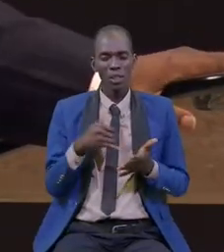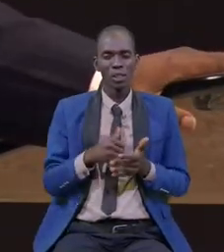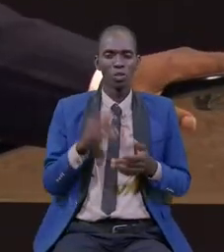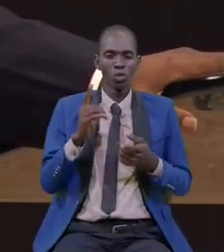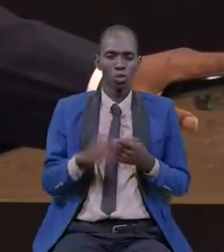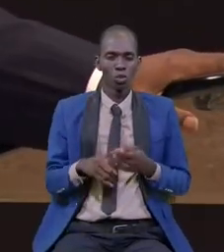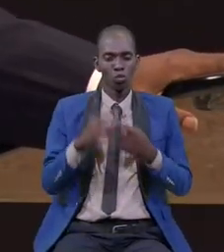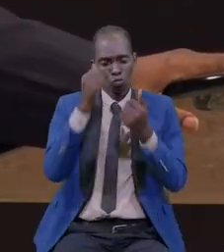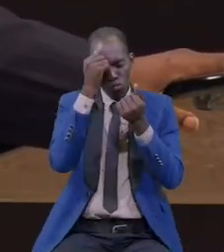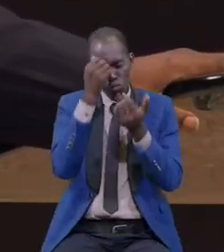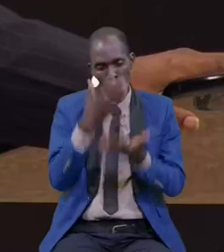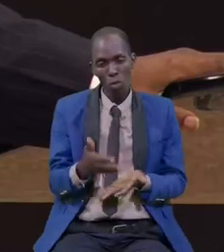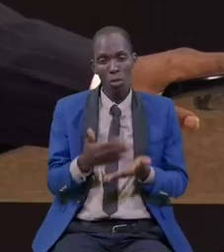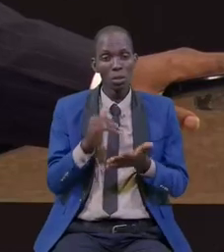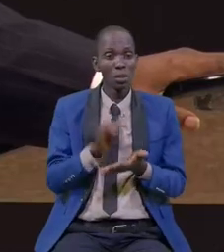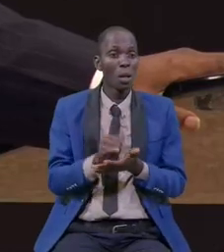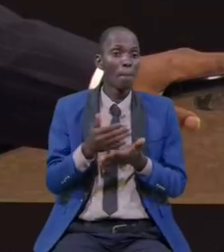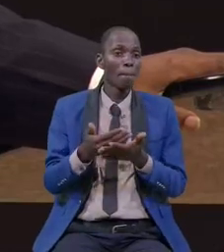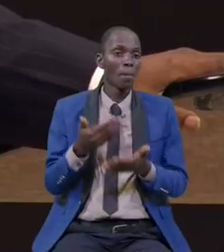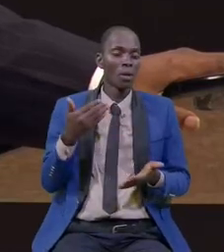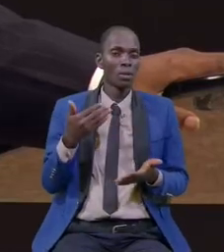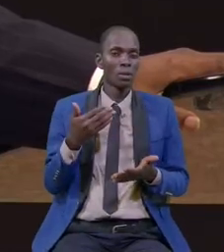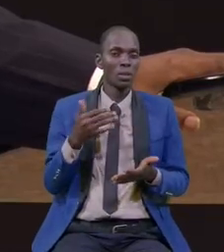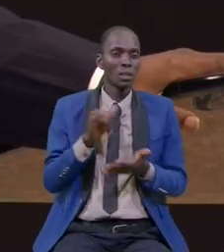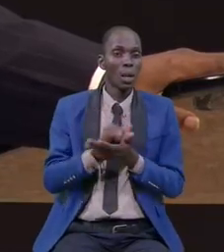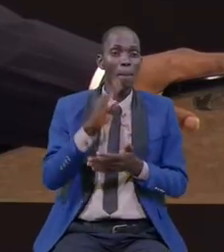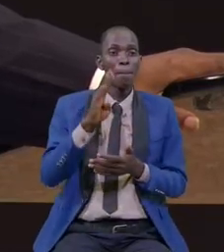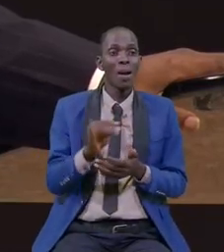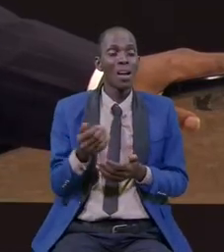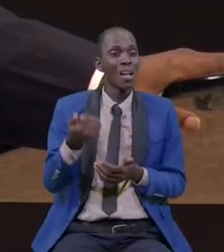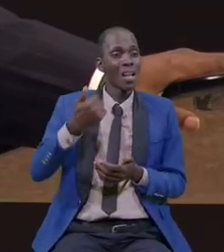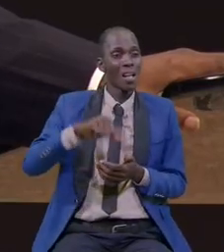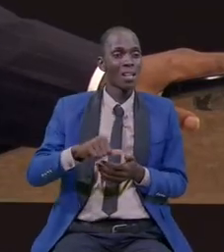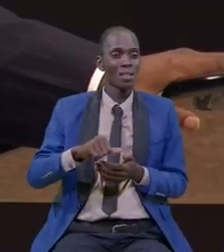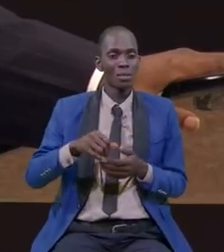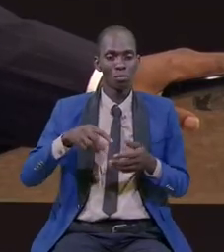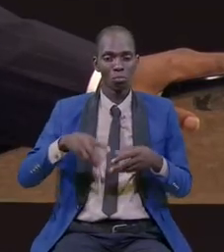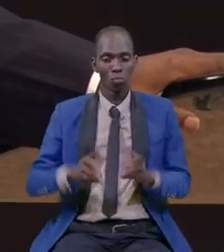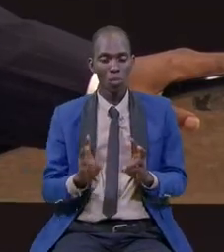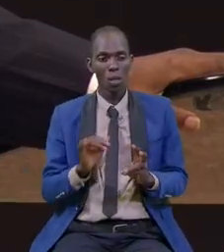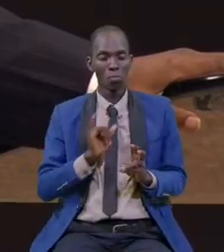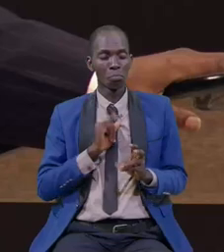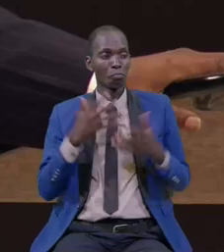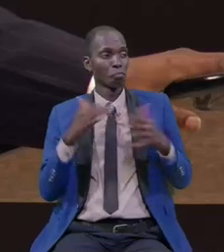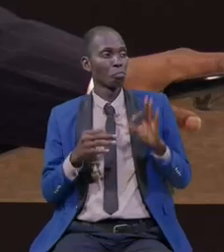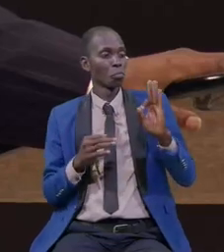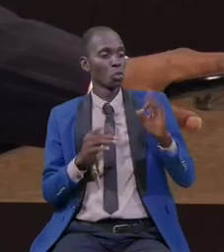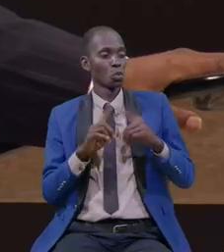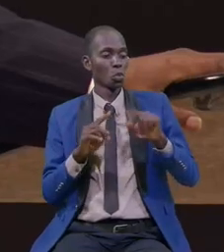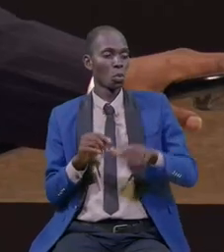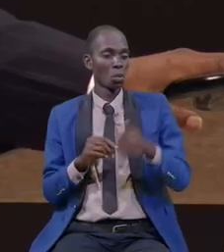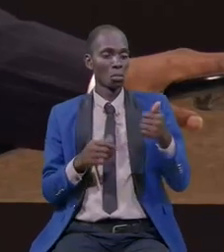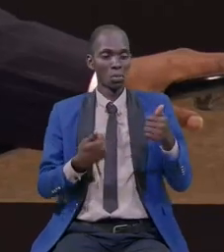peur d'être moi-même je rejeté après avoir prêché